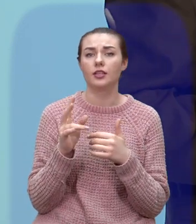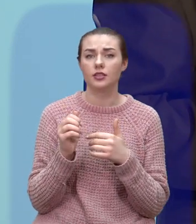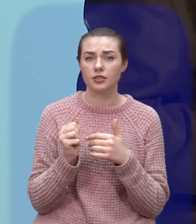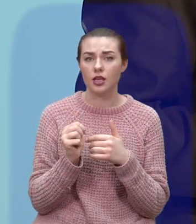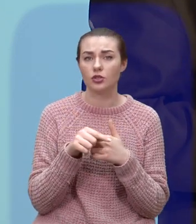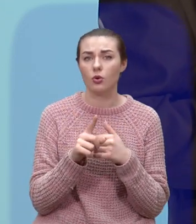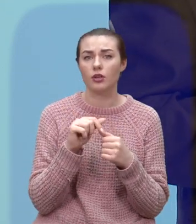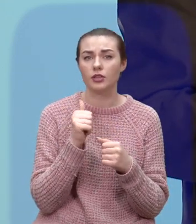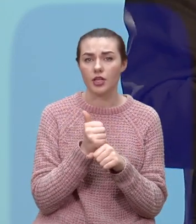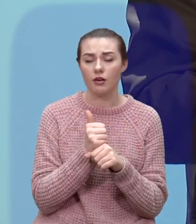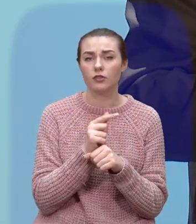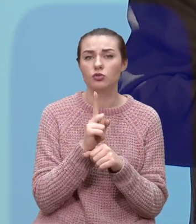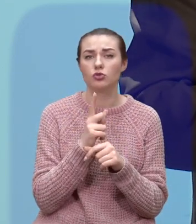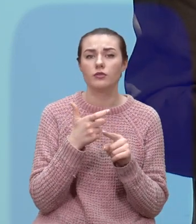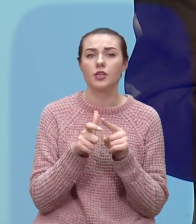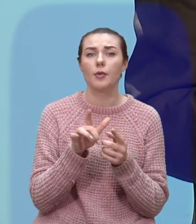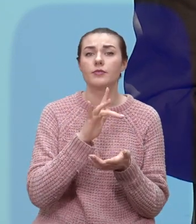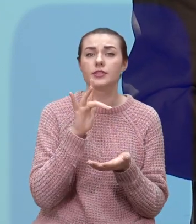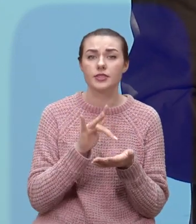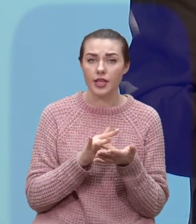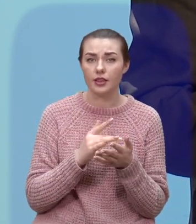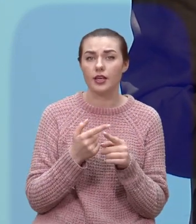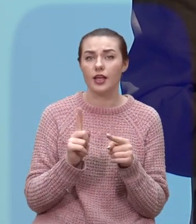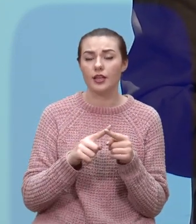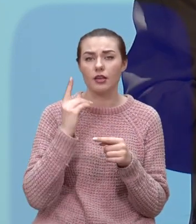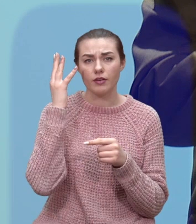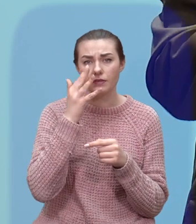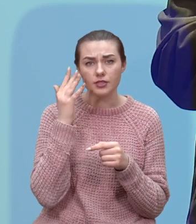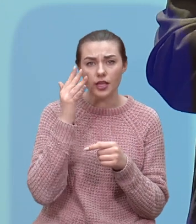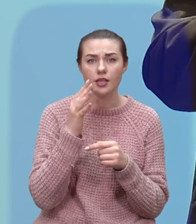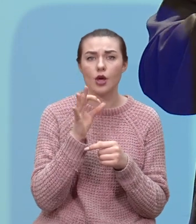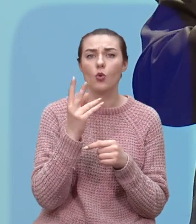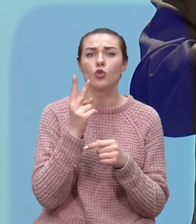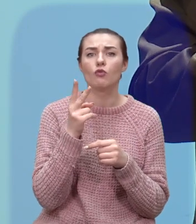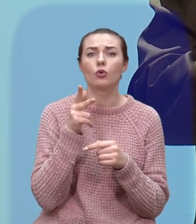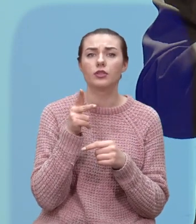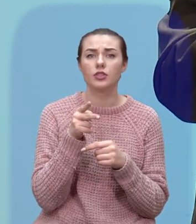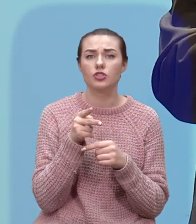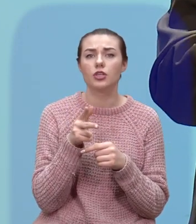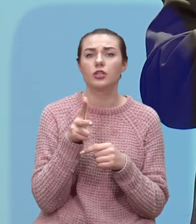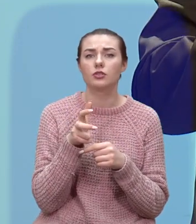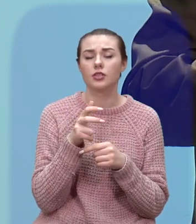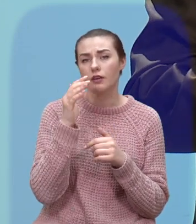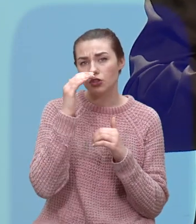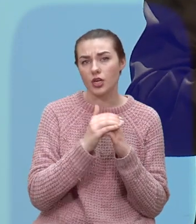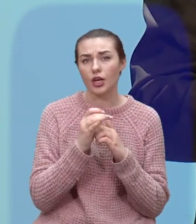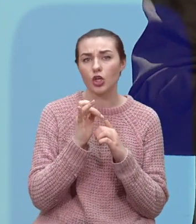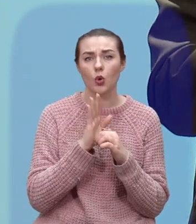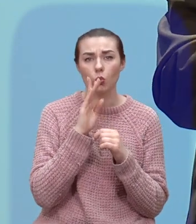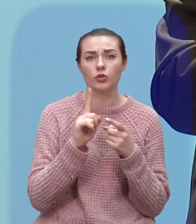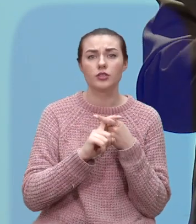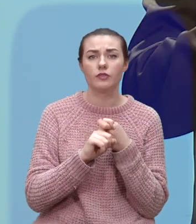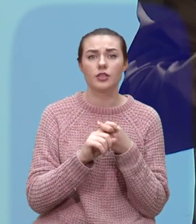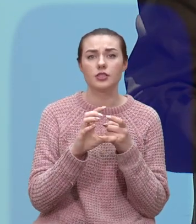на то главное что в самом центре вот этого видения это видение от 2300 вечерах и